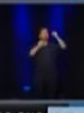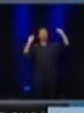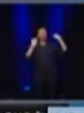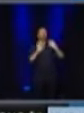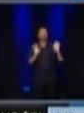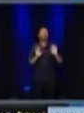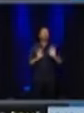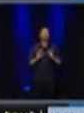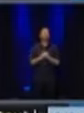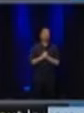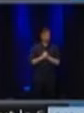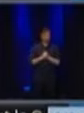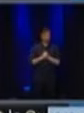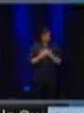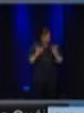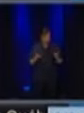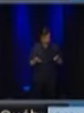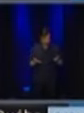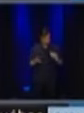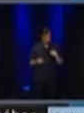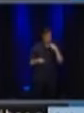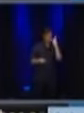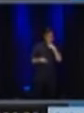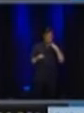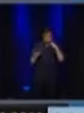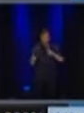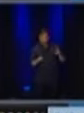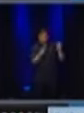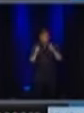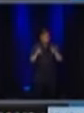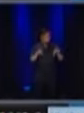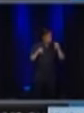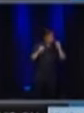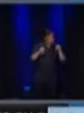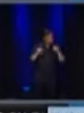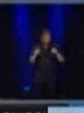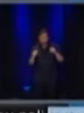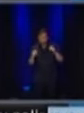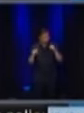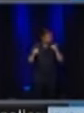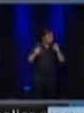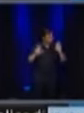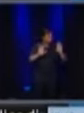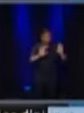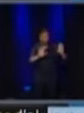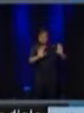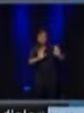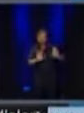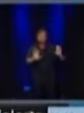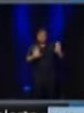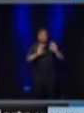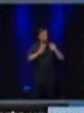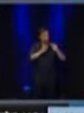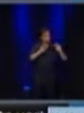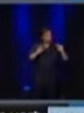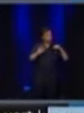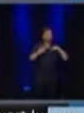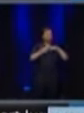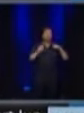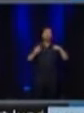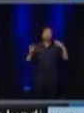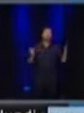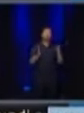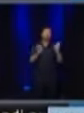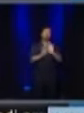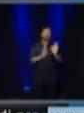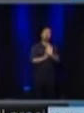maintenant, on est chanceux. À cette période-ci, il ne semble pas y avoir eu trop de cas associés à ces événements-là, mais on n'est pas en train de vous dire c'est ça qu'on veut qu'on fasse.